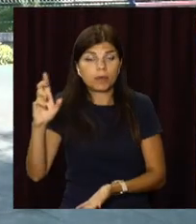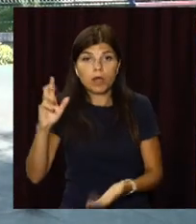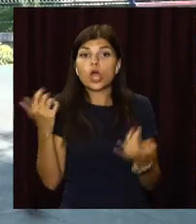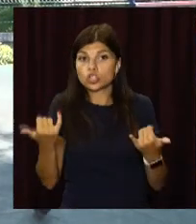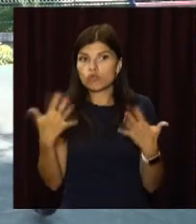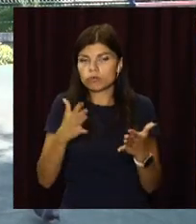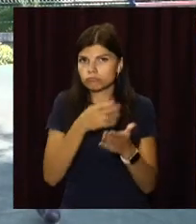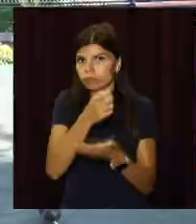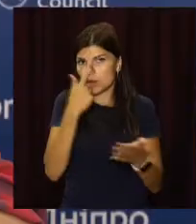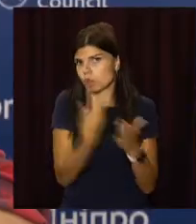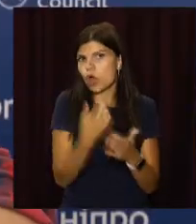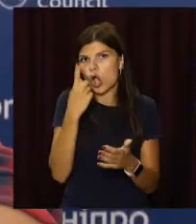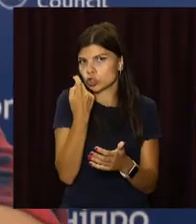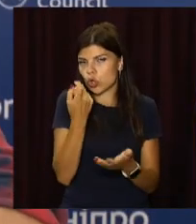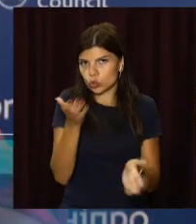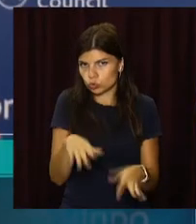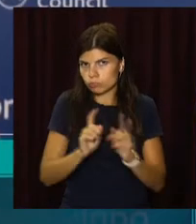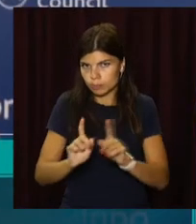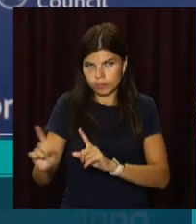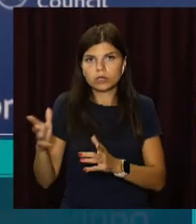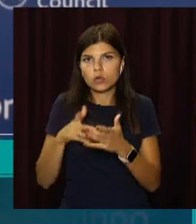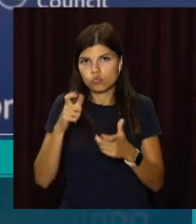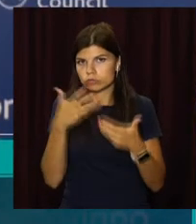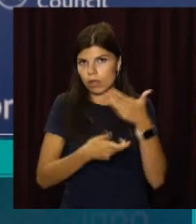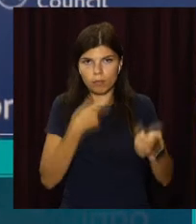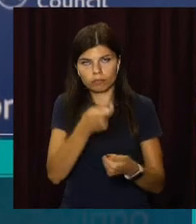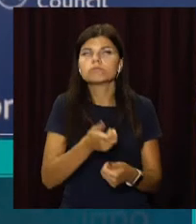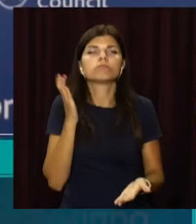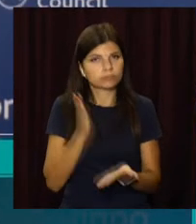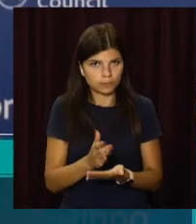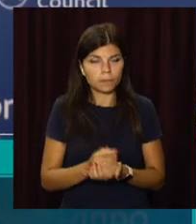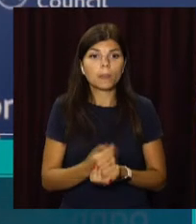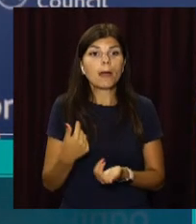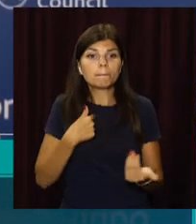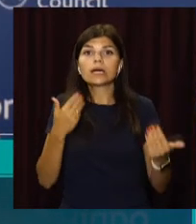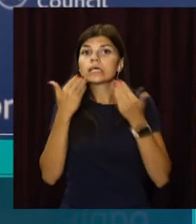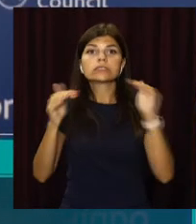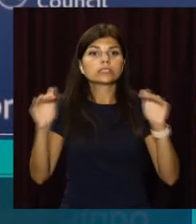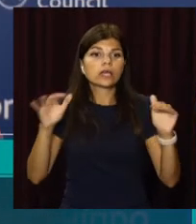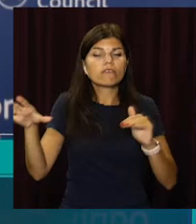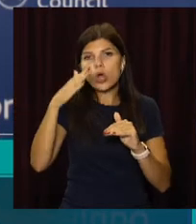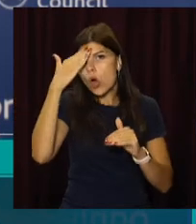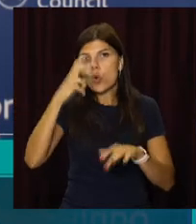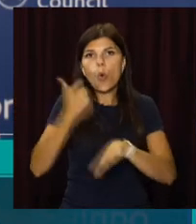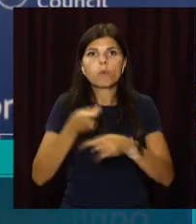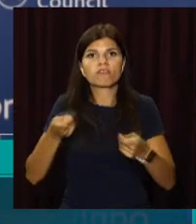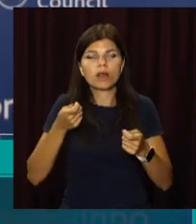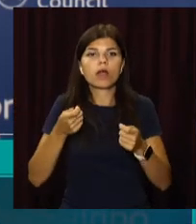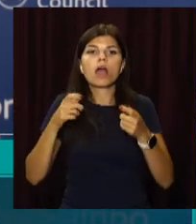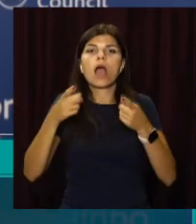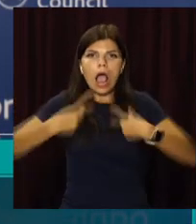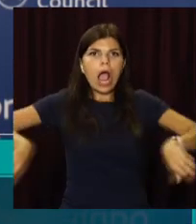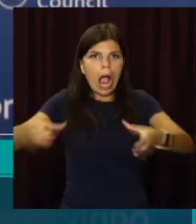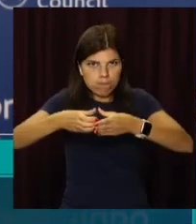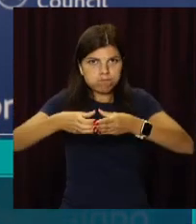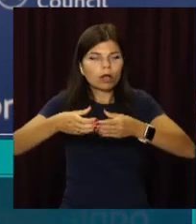100 заявок. Ми закликаємо всіх голів правлінь мобілізуватися і не затягувати до